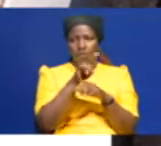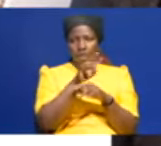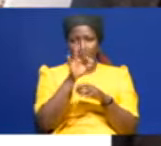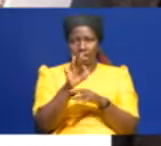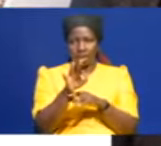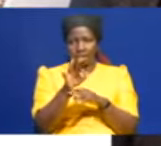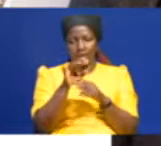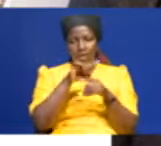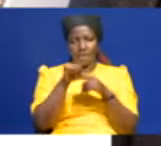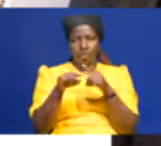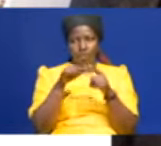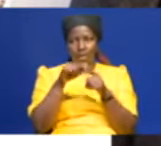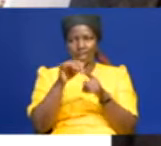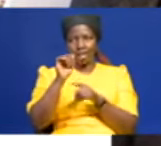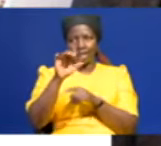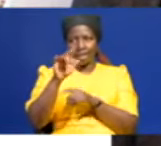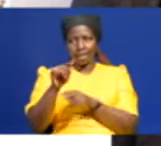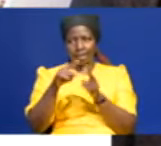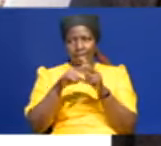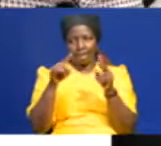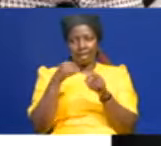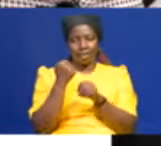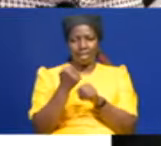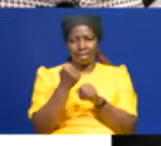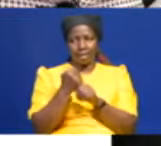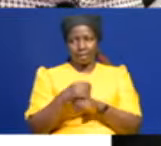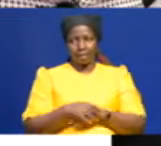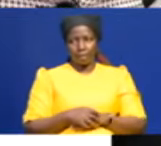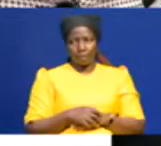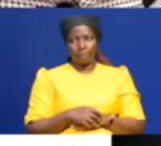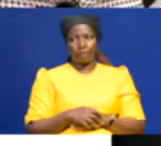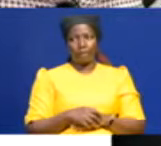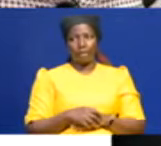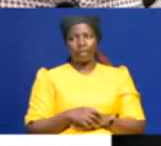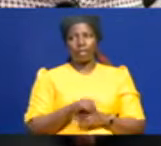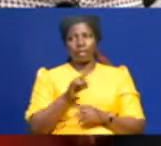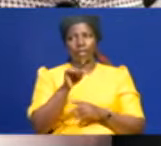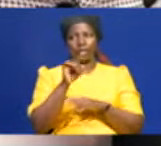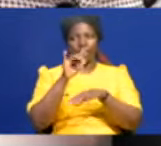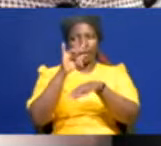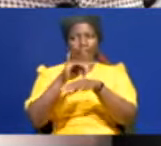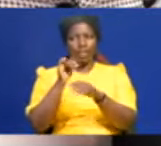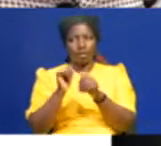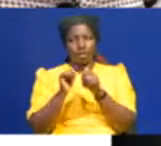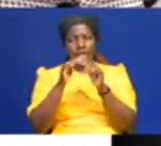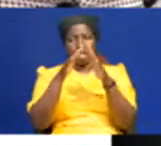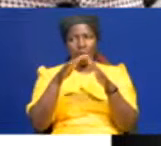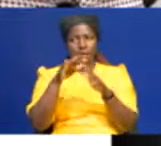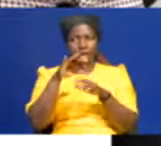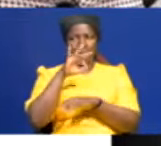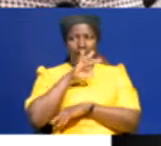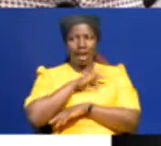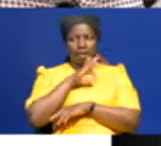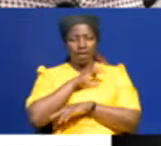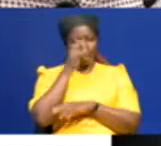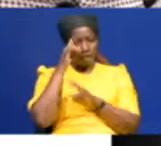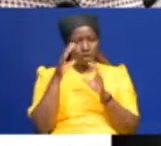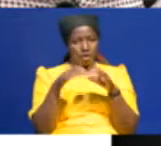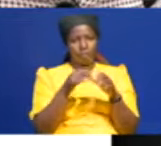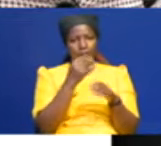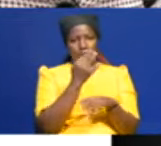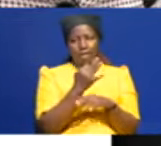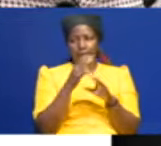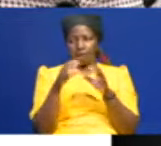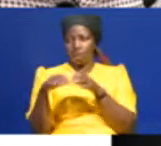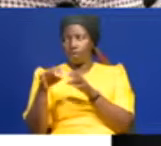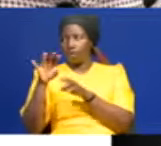July 1st, 2023, when the act came into effect. The net effect of this is that the house allowance for Cluster 3 and Cluster